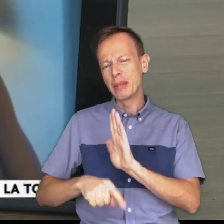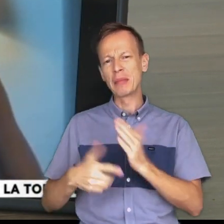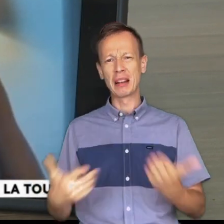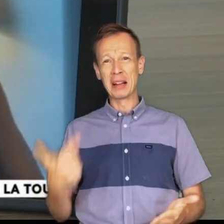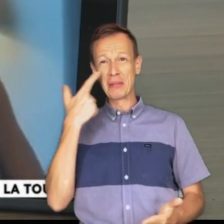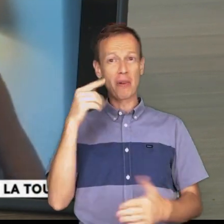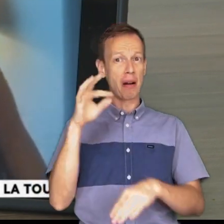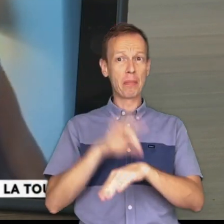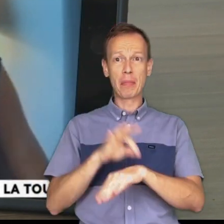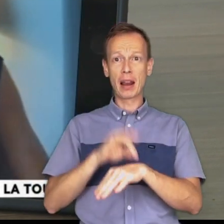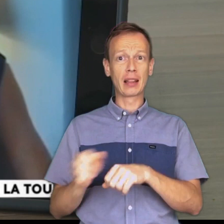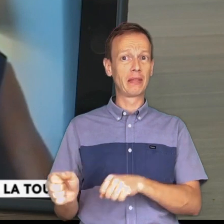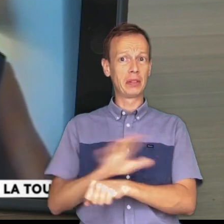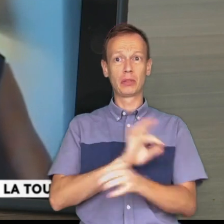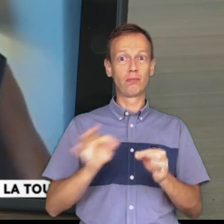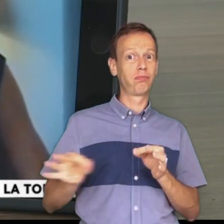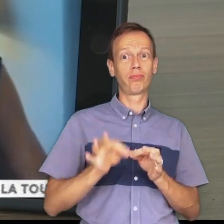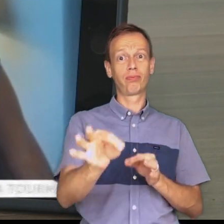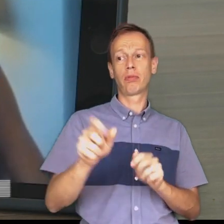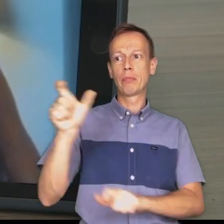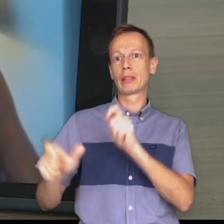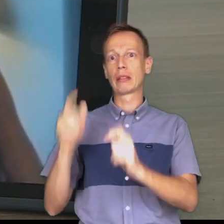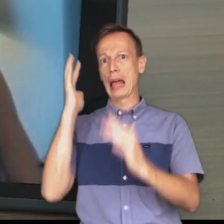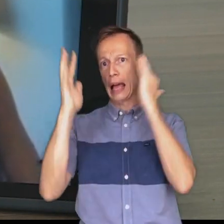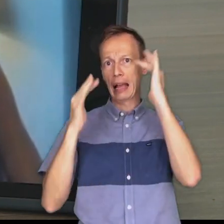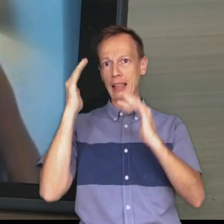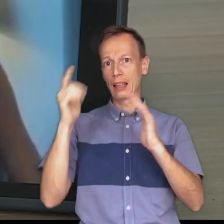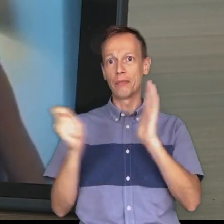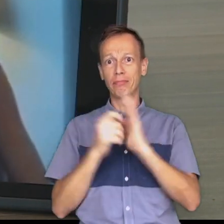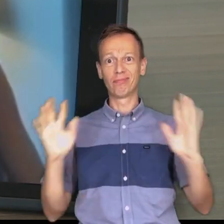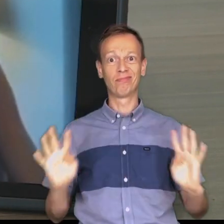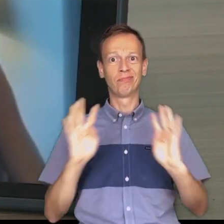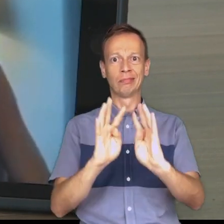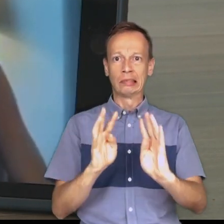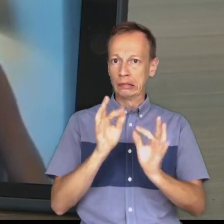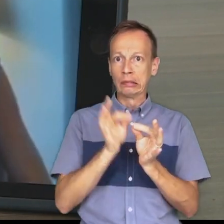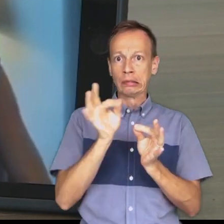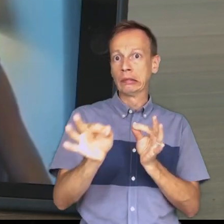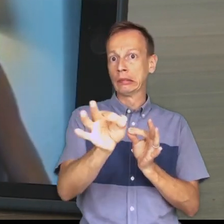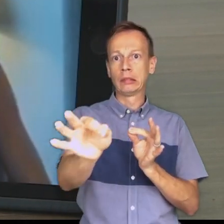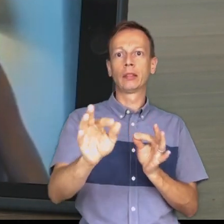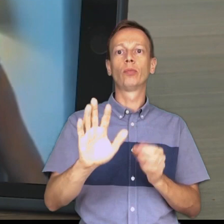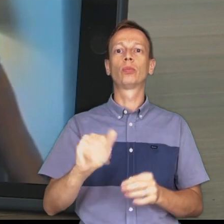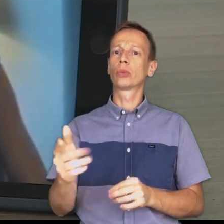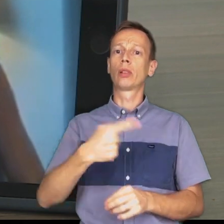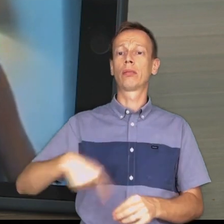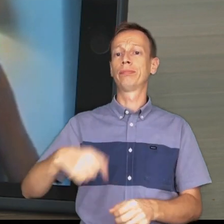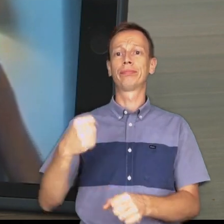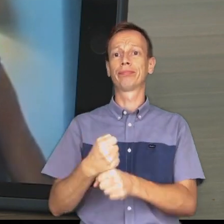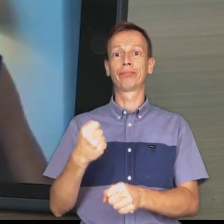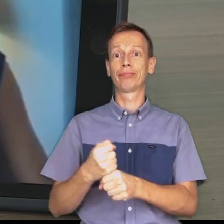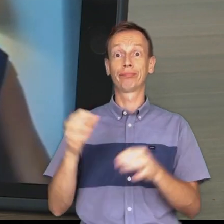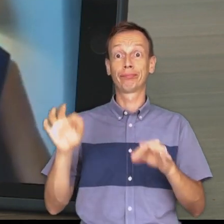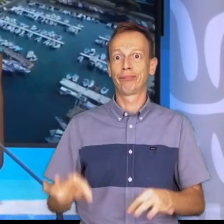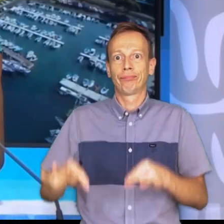du virus est telle que tout le monde craint les regroupements et on va dire par la force des choses, notre activité cesse